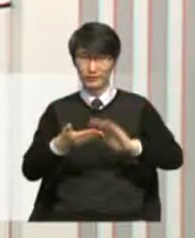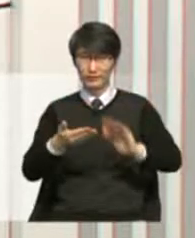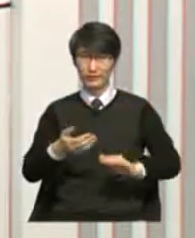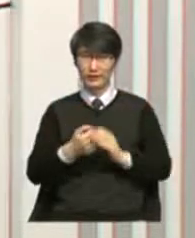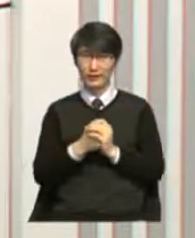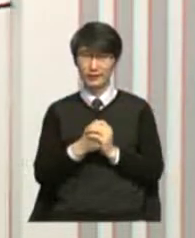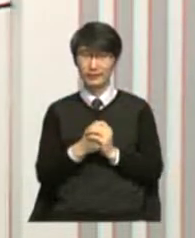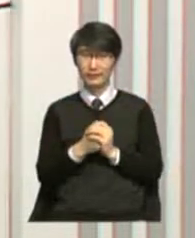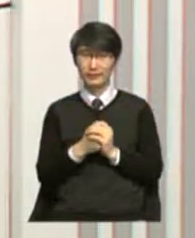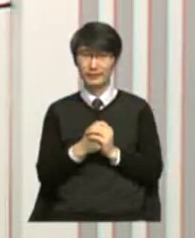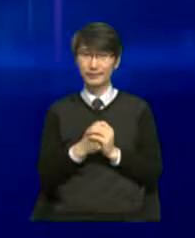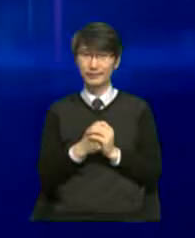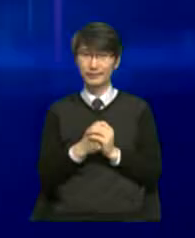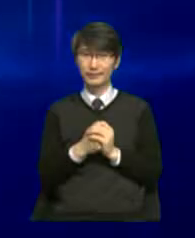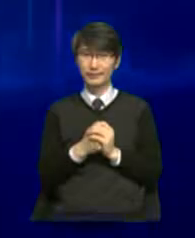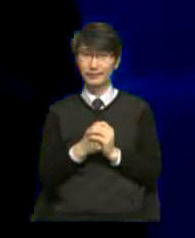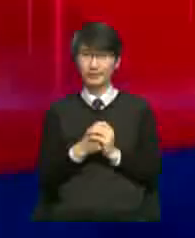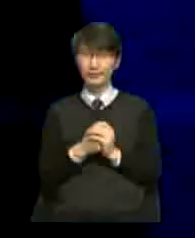축소시켰습니다. 이재용 기자입니다.